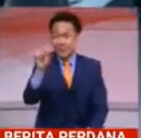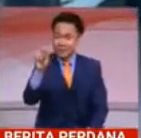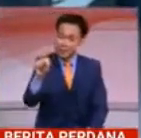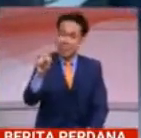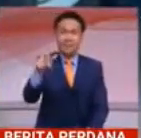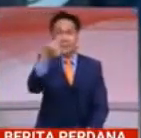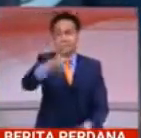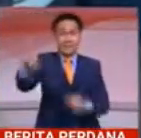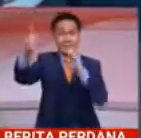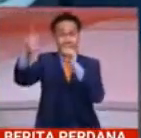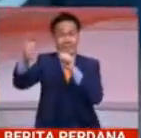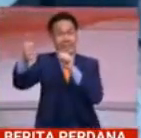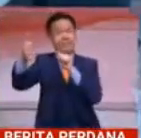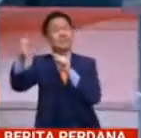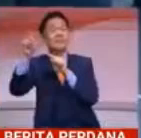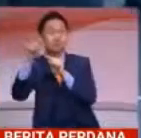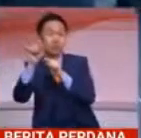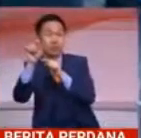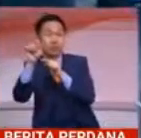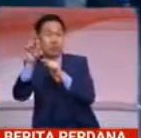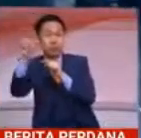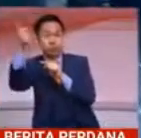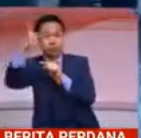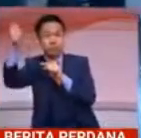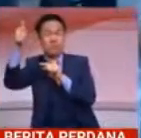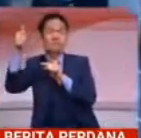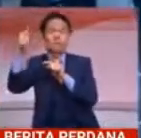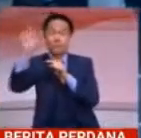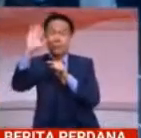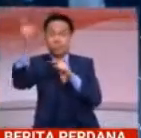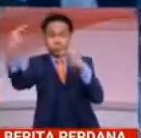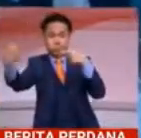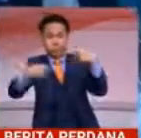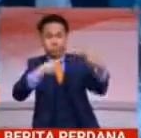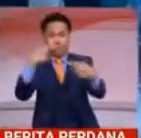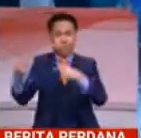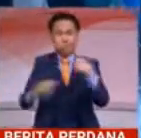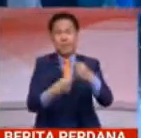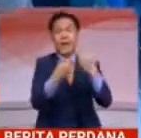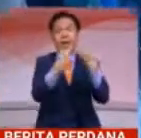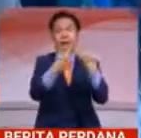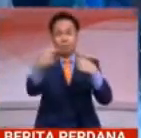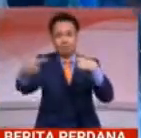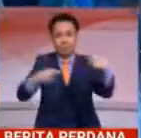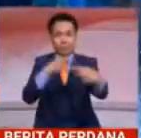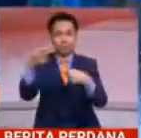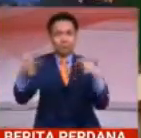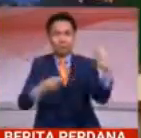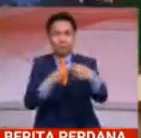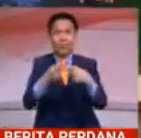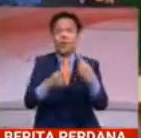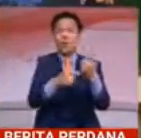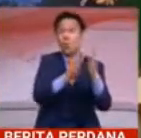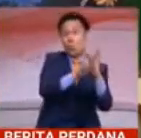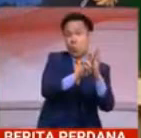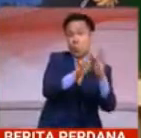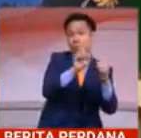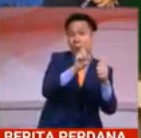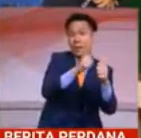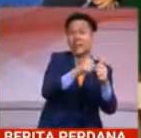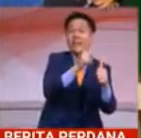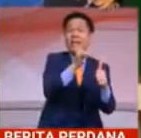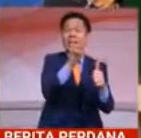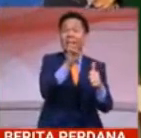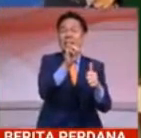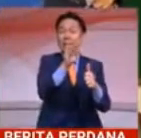Dr. Jeffrey Kitingan akan bertanding dan bertarung dalam pertandingan enam penjuru yang turut membabitkan pencabar dari Pertubuhan